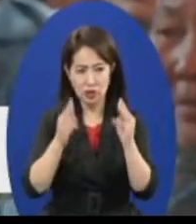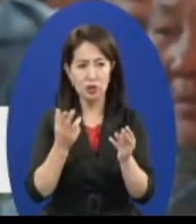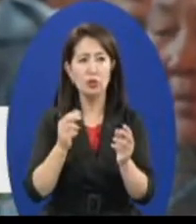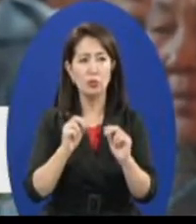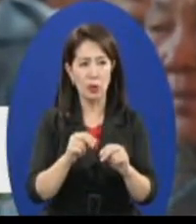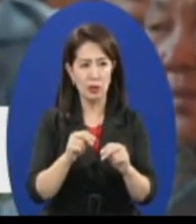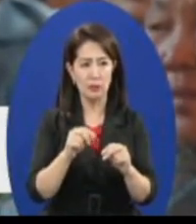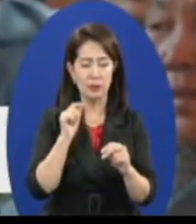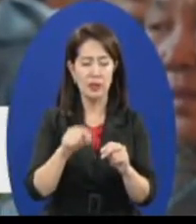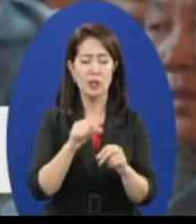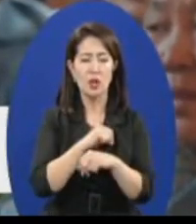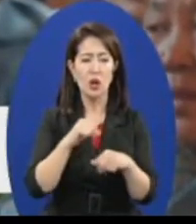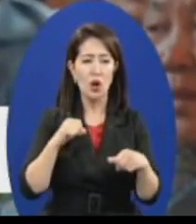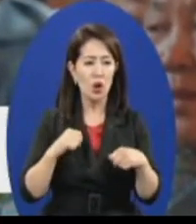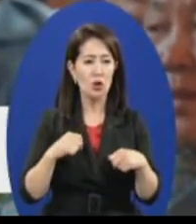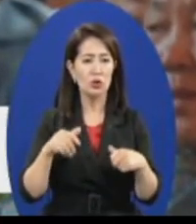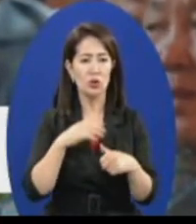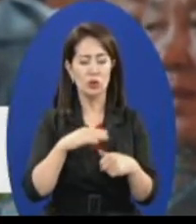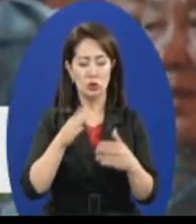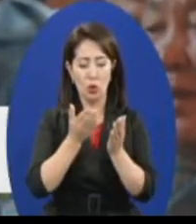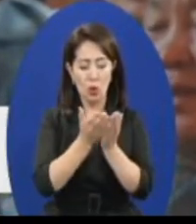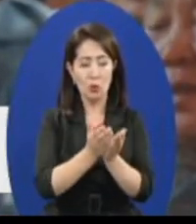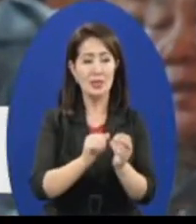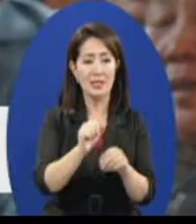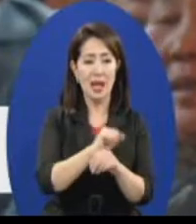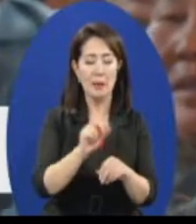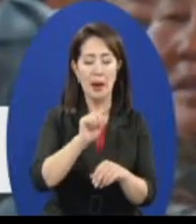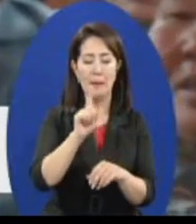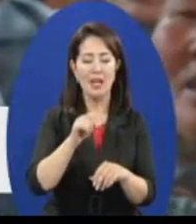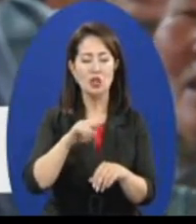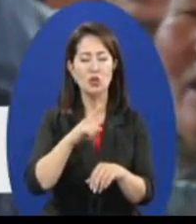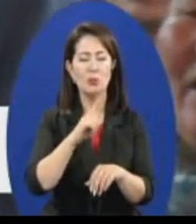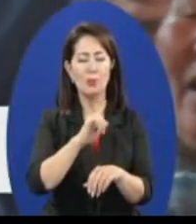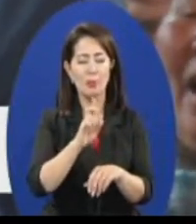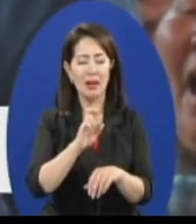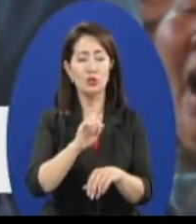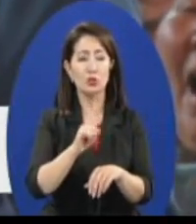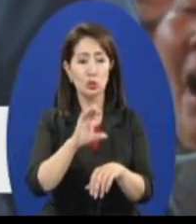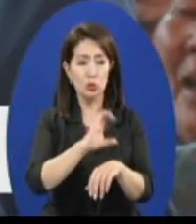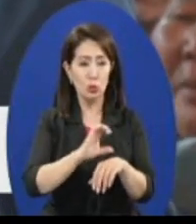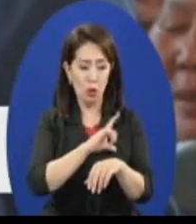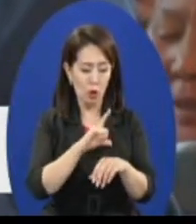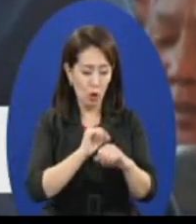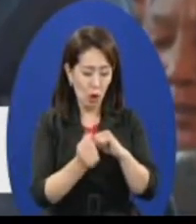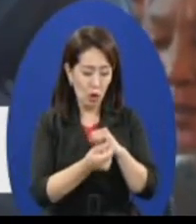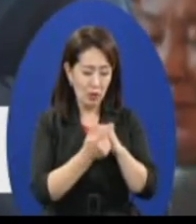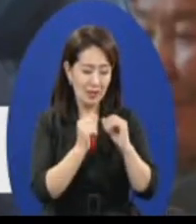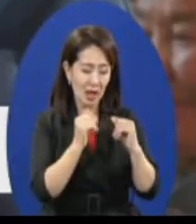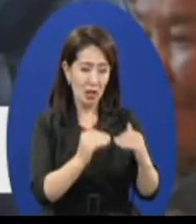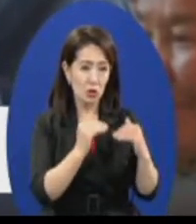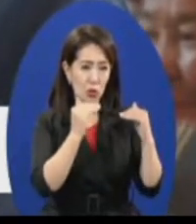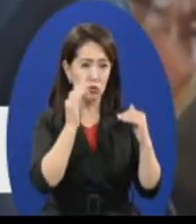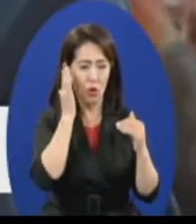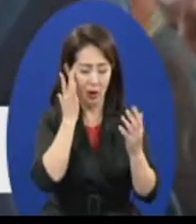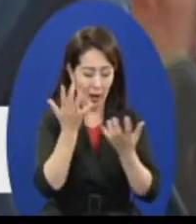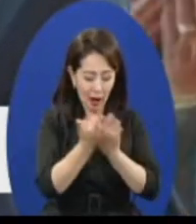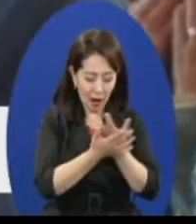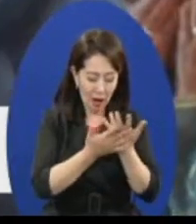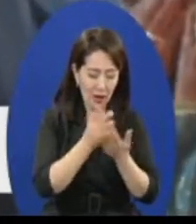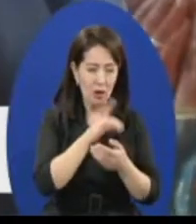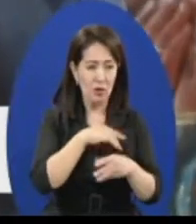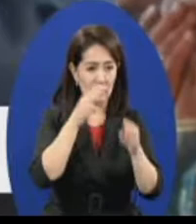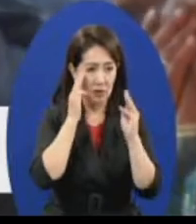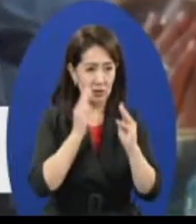Тэгээд эндээ тэр өөрсдөө баян зүрхсэл аймгийн баян зүрхсэн өөрийнхөө онцлогоо яаж үүсгэх вэ? Тэр гаргалгаа өөрснөө